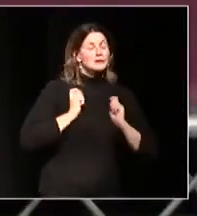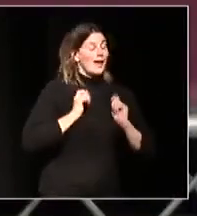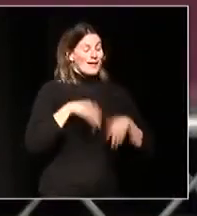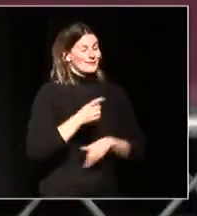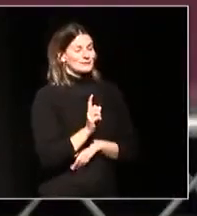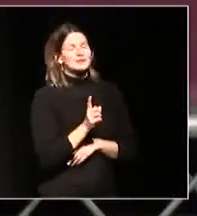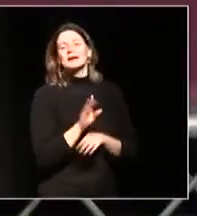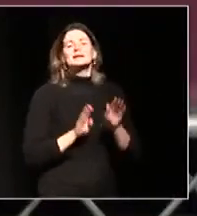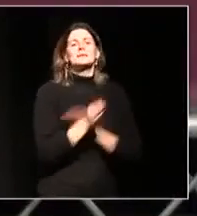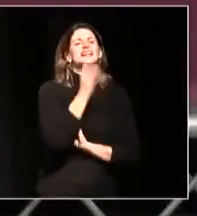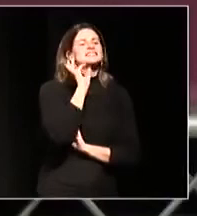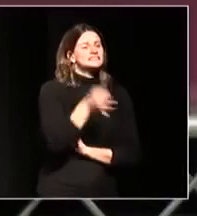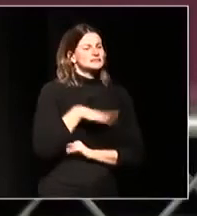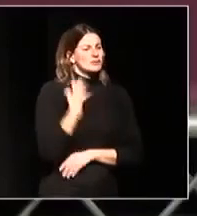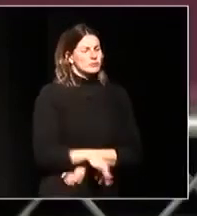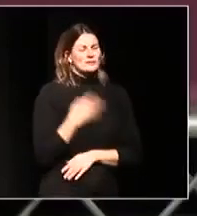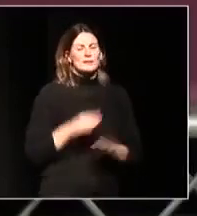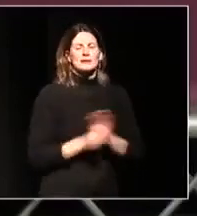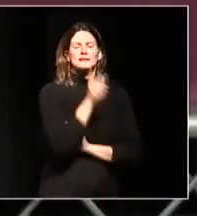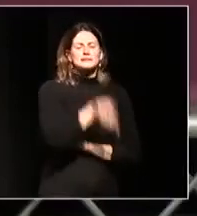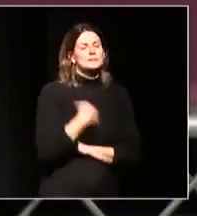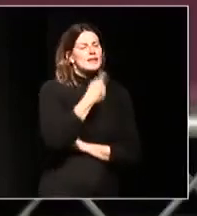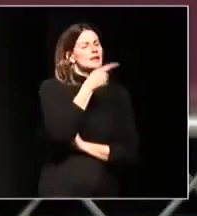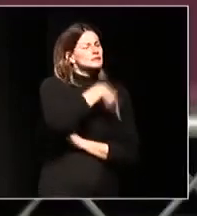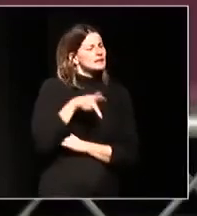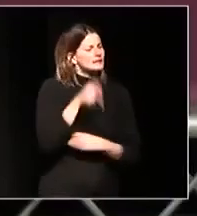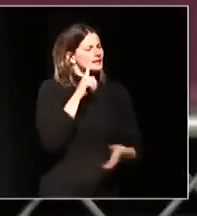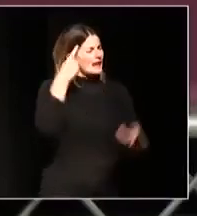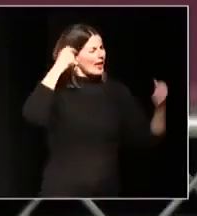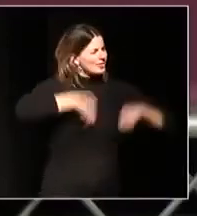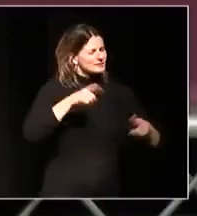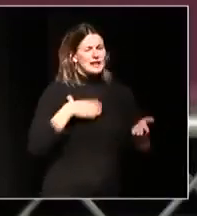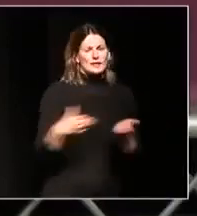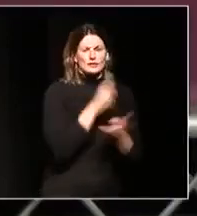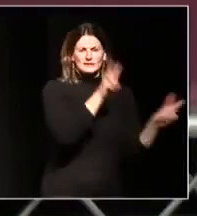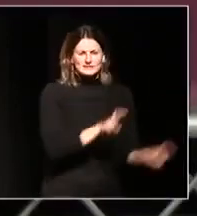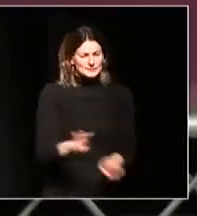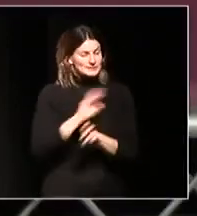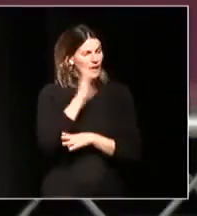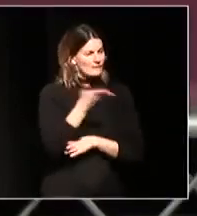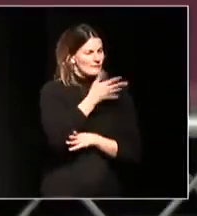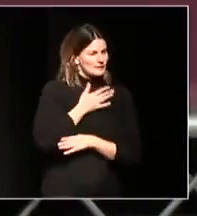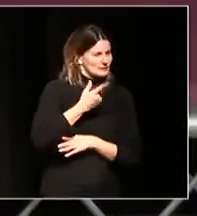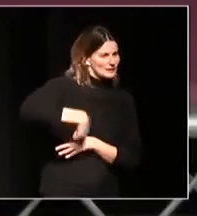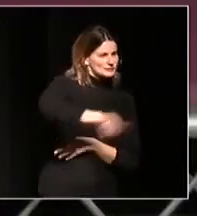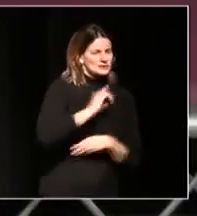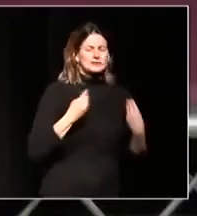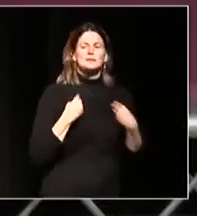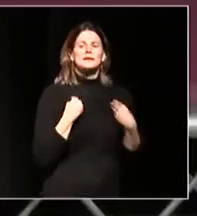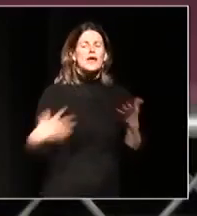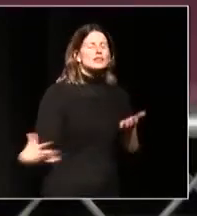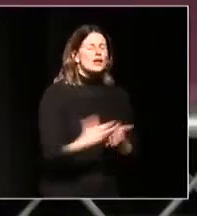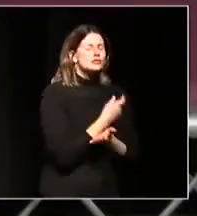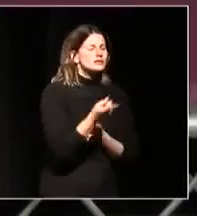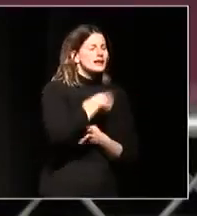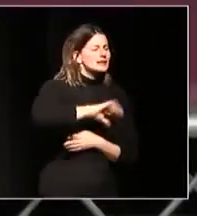que va néixer dient que sí se puede, la que va néixer també que tenim dret a decidir sobre tot allò que afecta les nostres vides, sobre tot allò